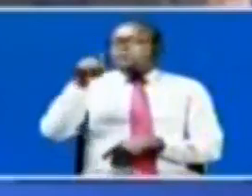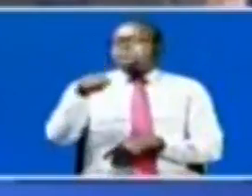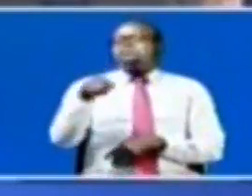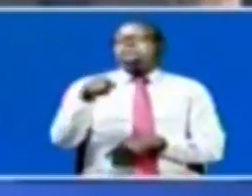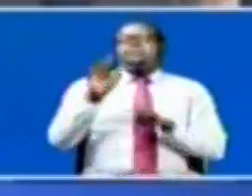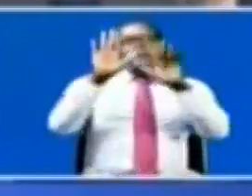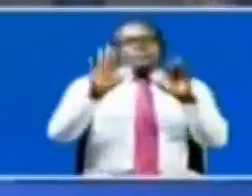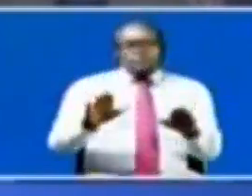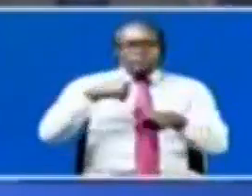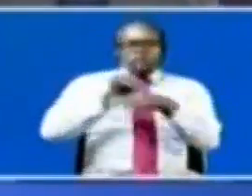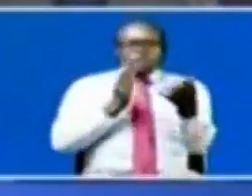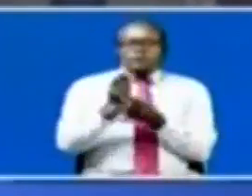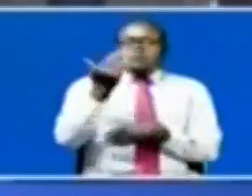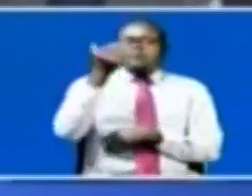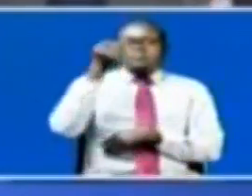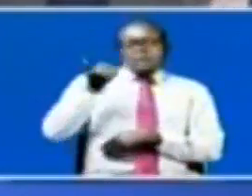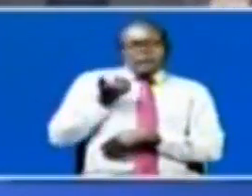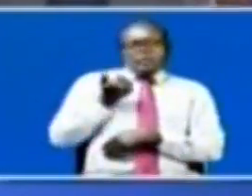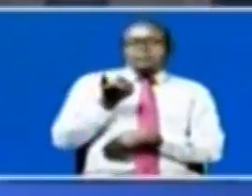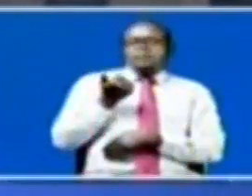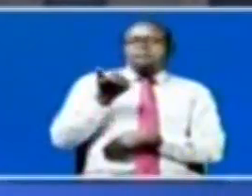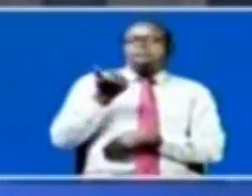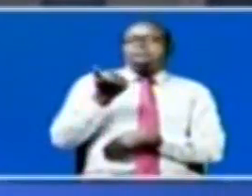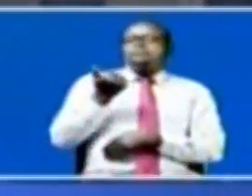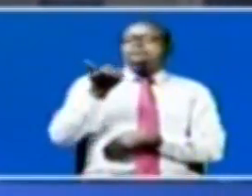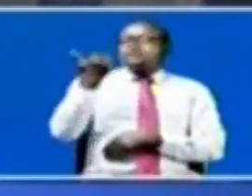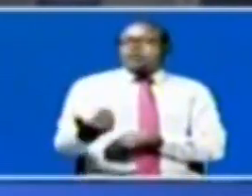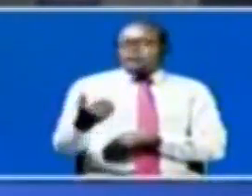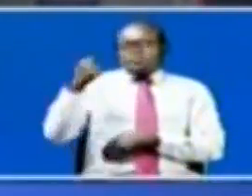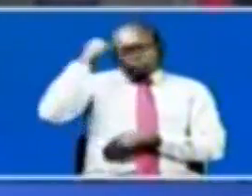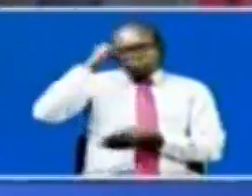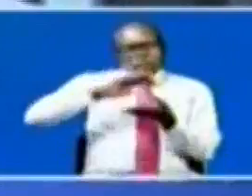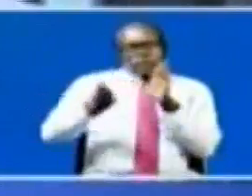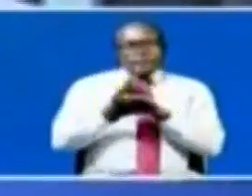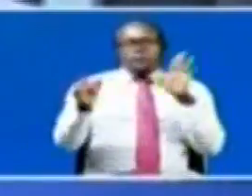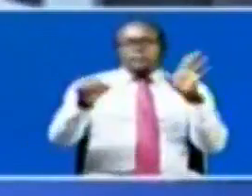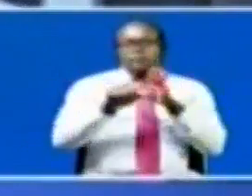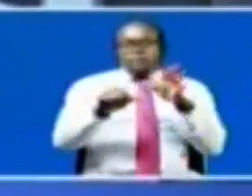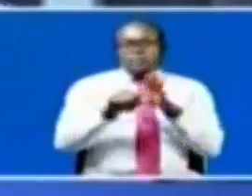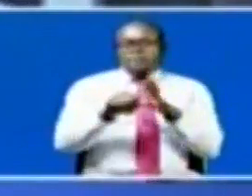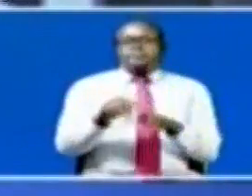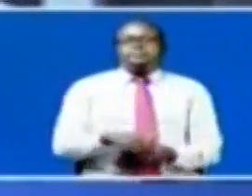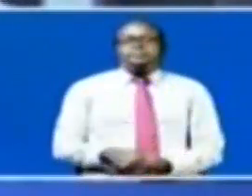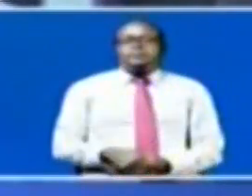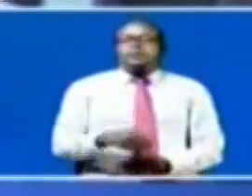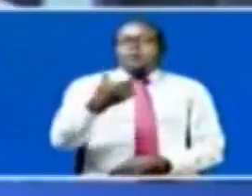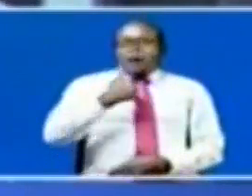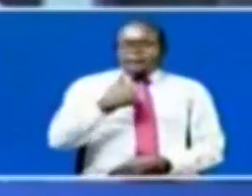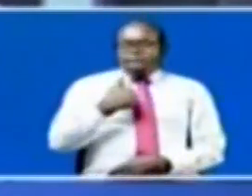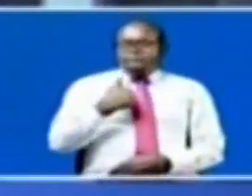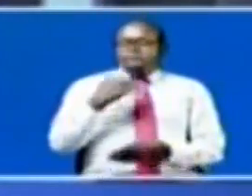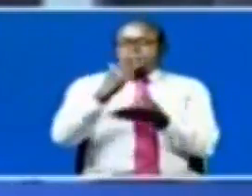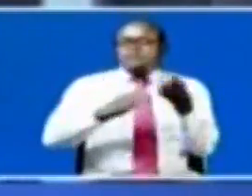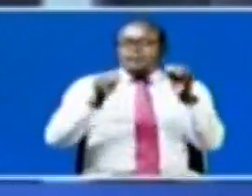muhimu kuhakikisha kwamba mwanafunzi wa kike anakamilisha masomo bila kusumbuliwa. We have gazetted